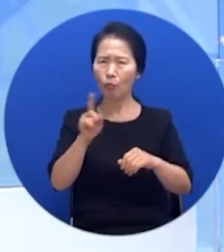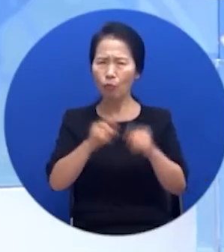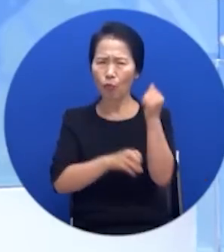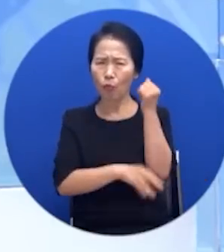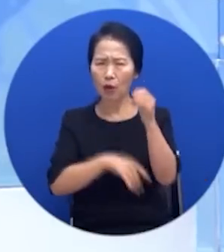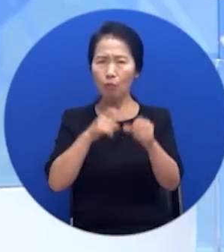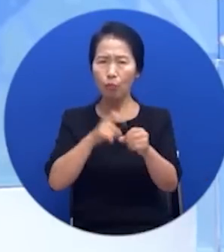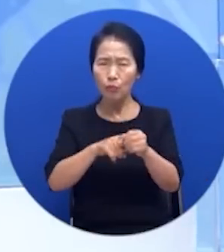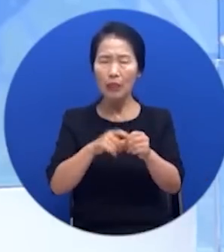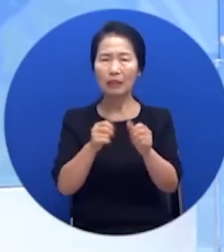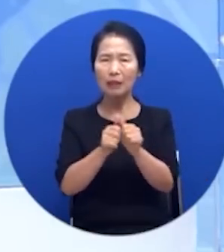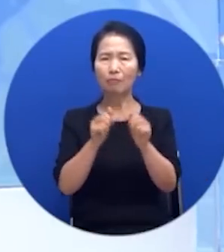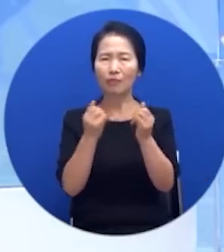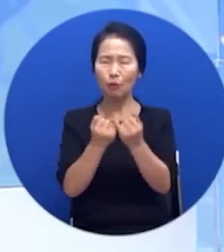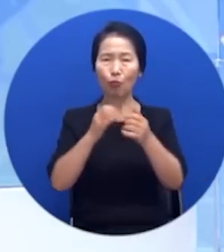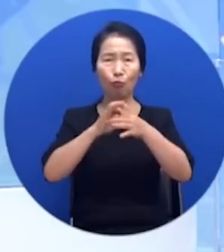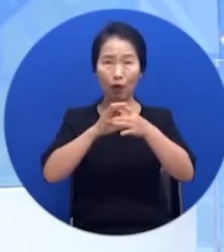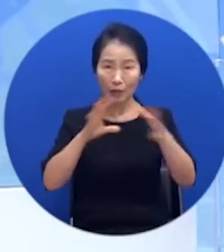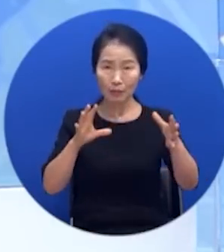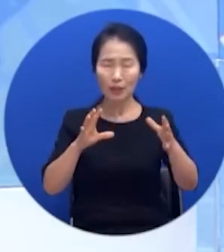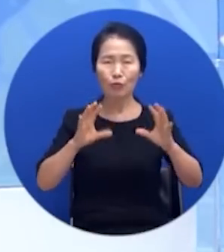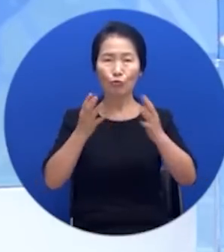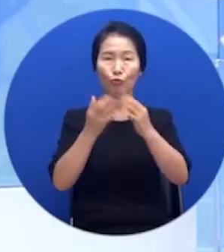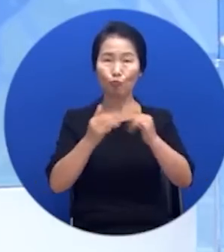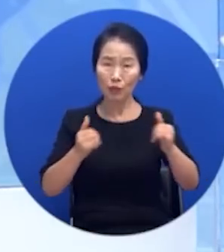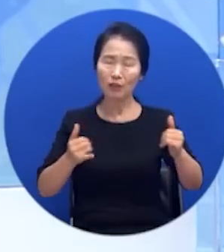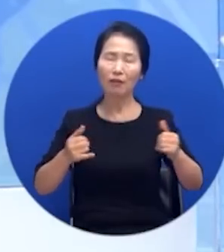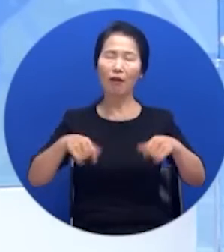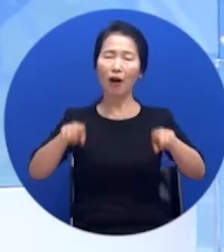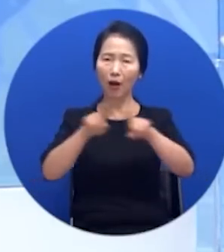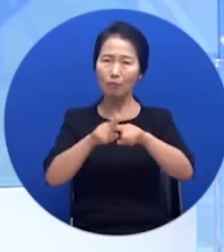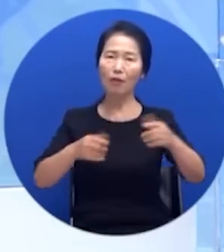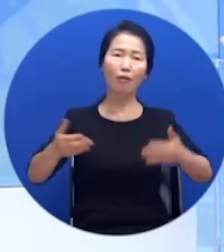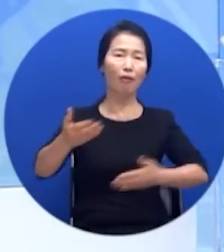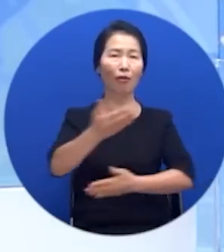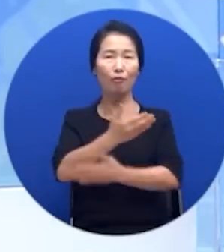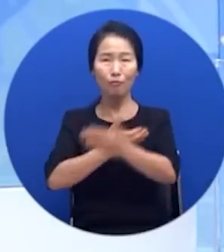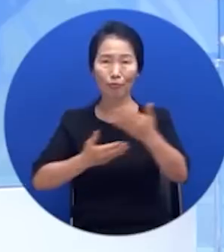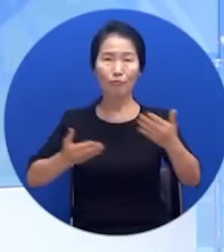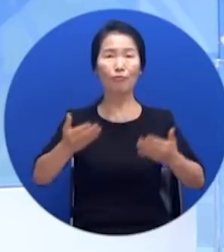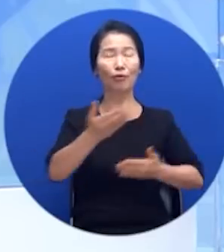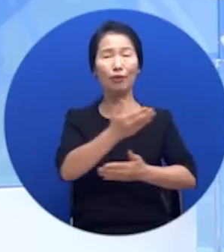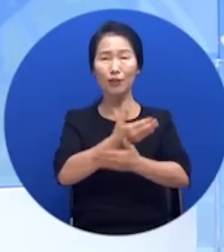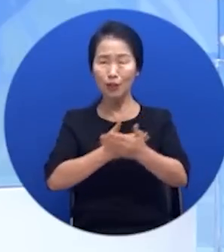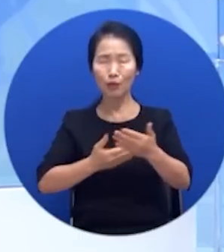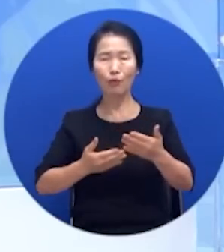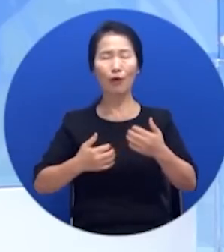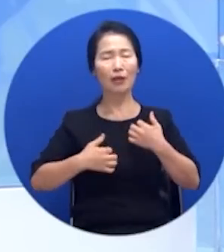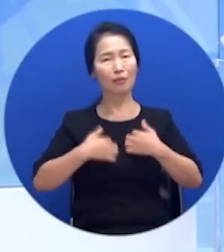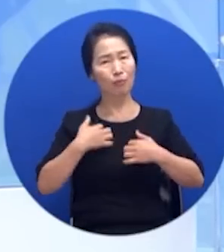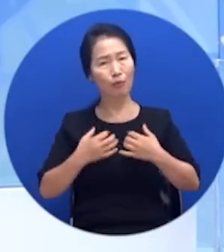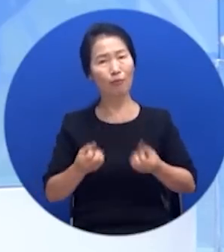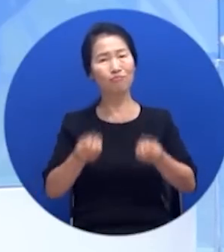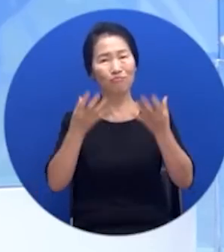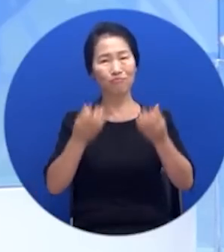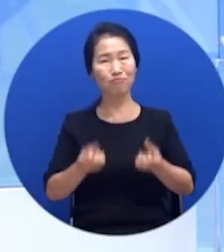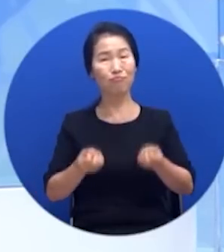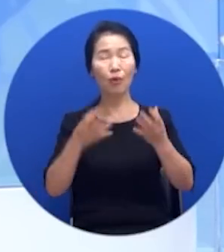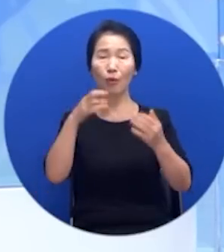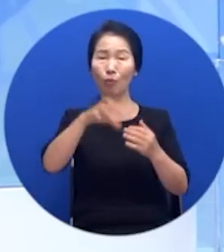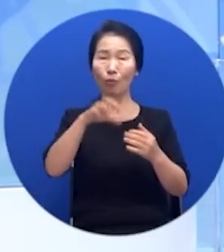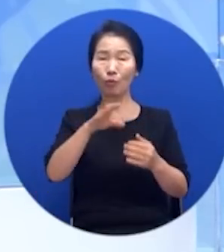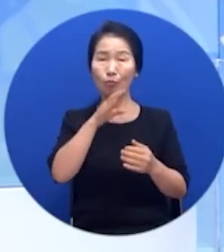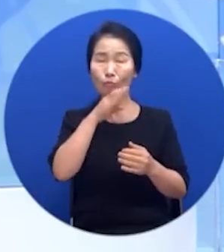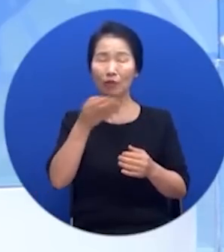남녀노소를 물러나고 모든 국민이 함께 어울려 함께 기뻐할 수 있는 축제의 장소가 되어야 함에도